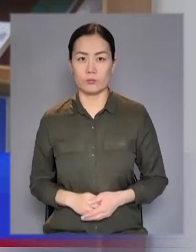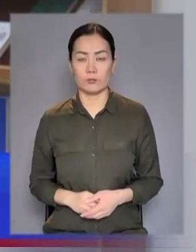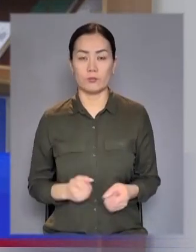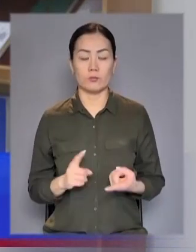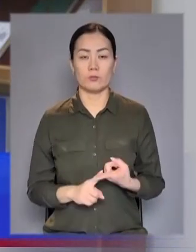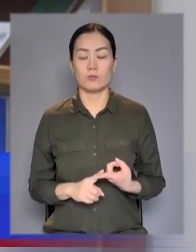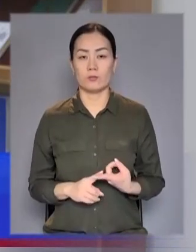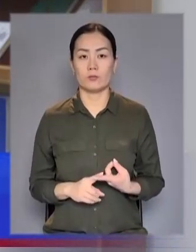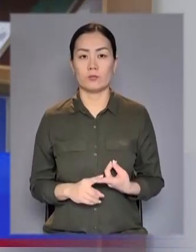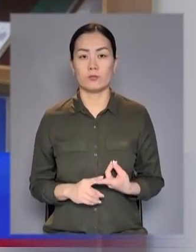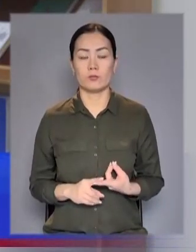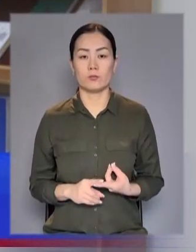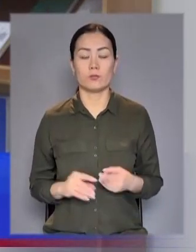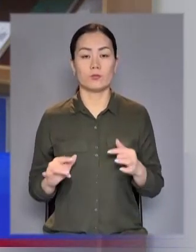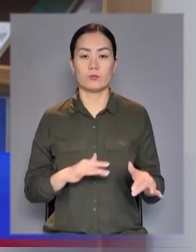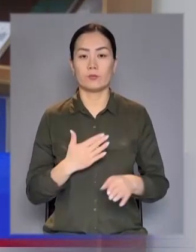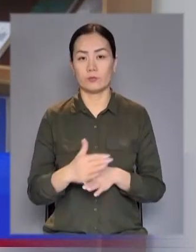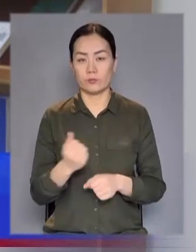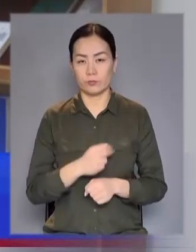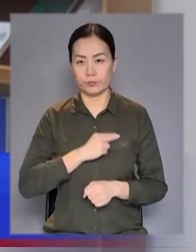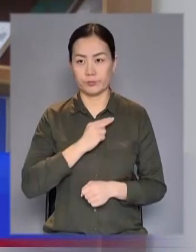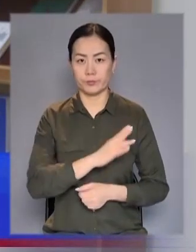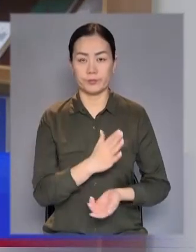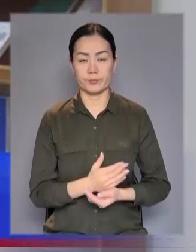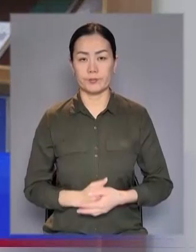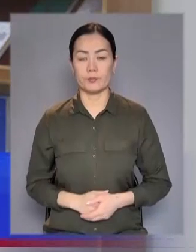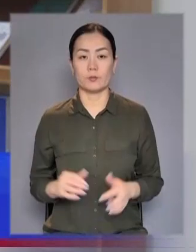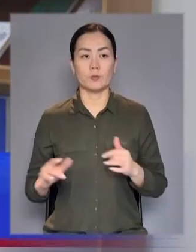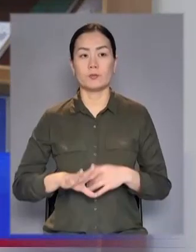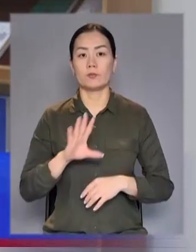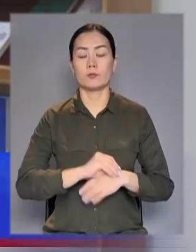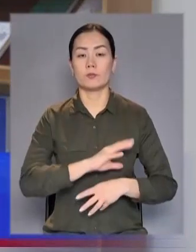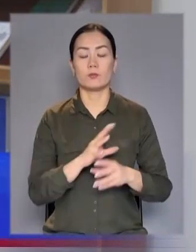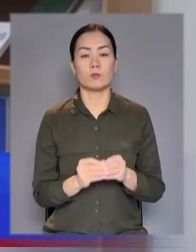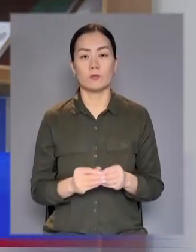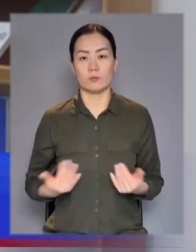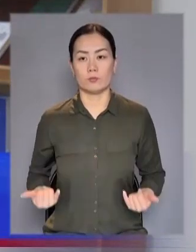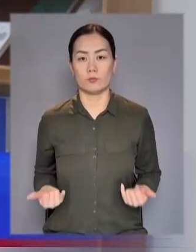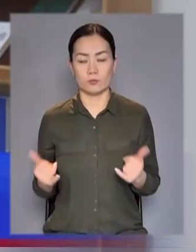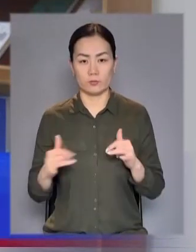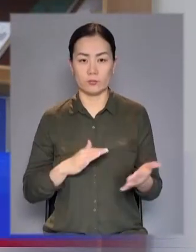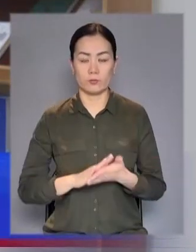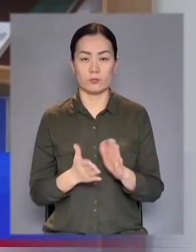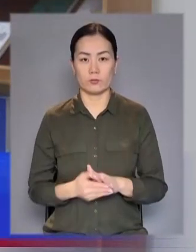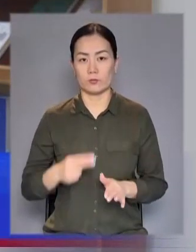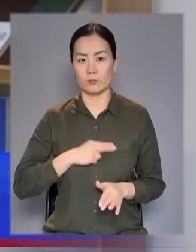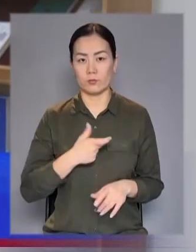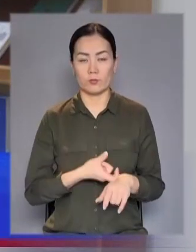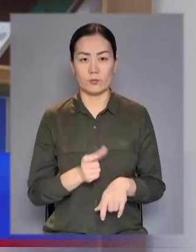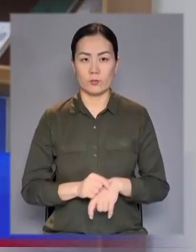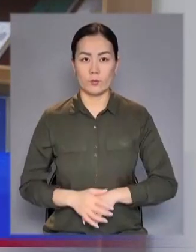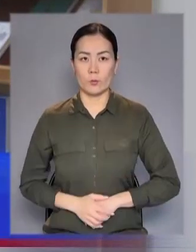орай кештер өткізілді. Яғни сол өткізілген кештермен бүгінгі өткізілген шарамыздан